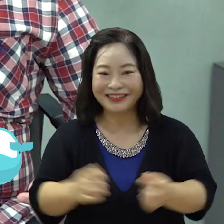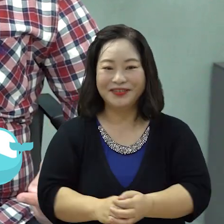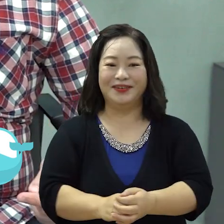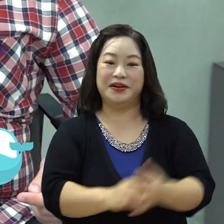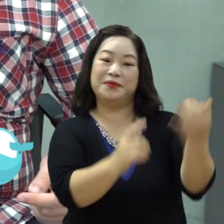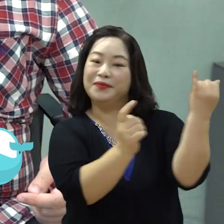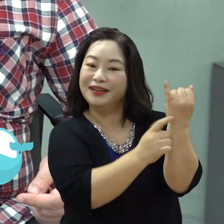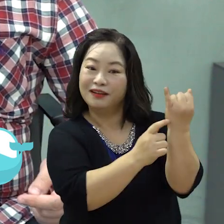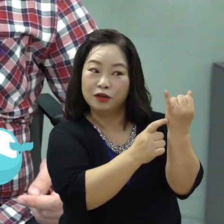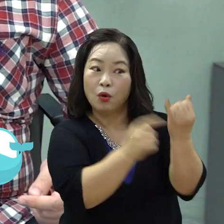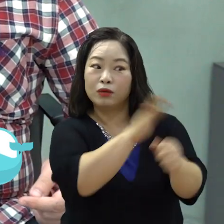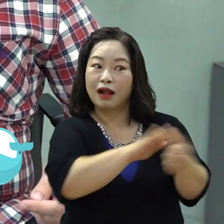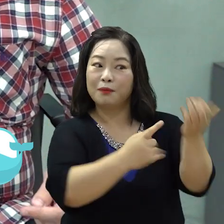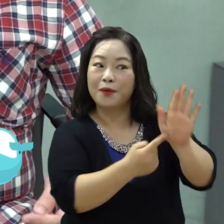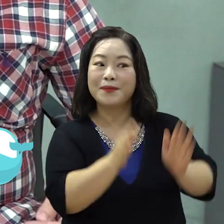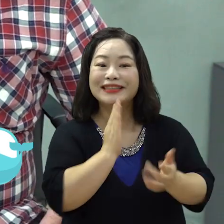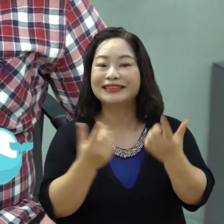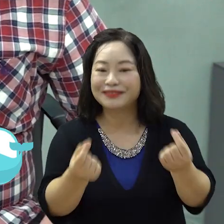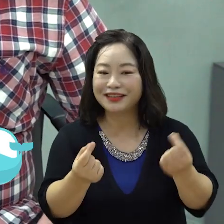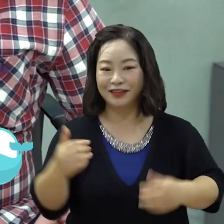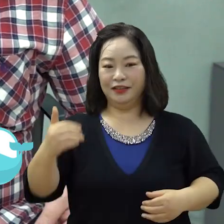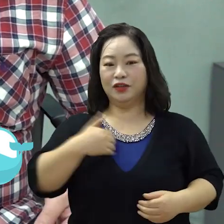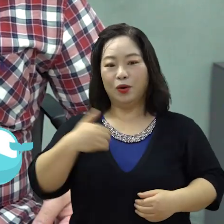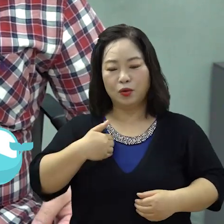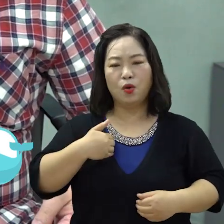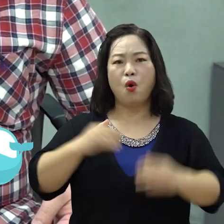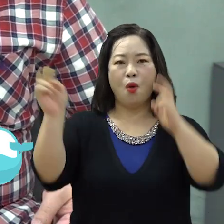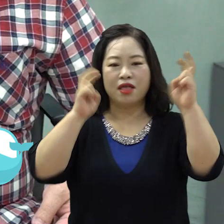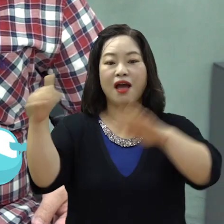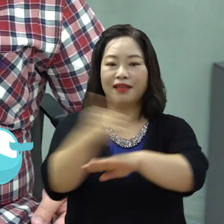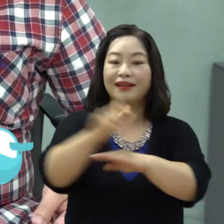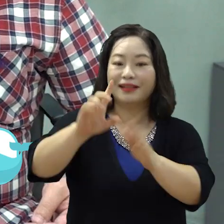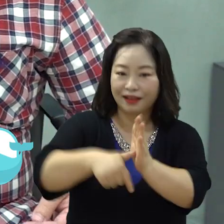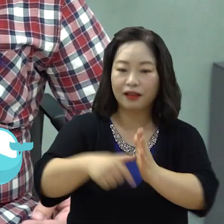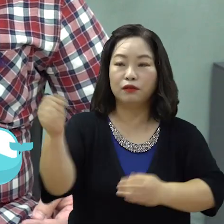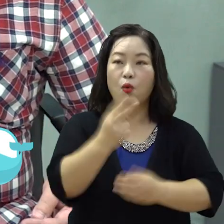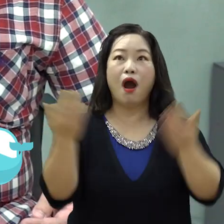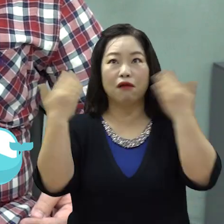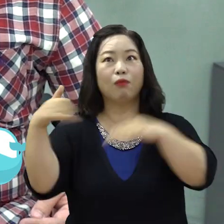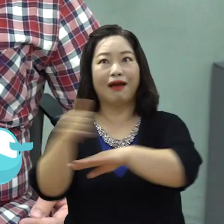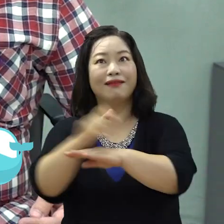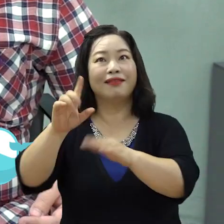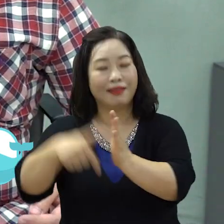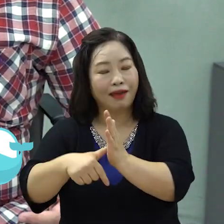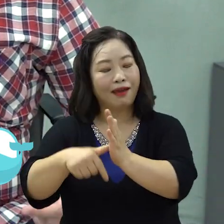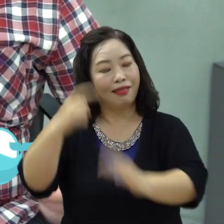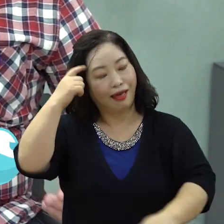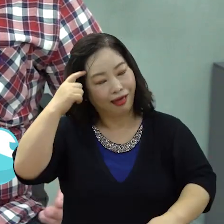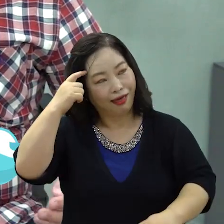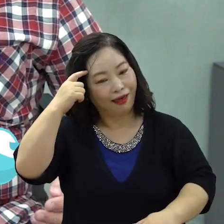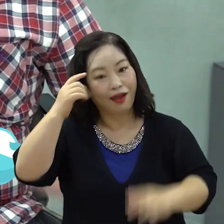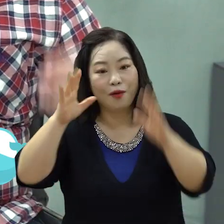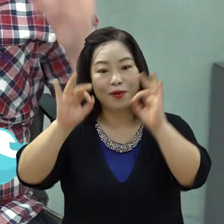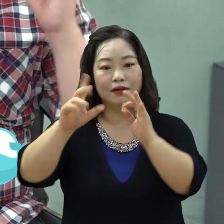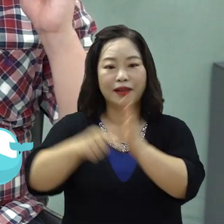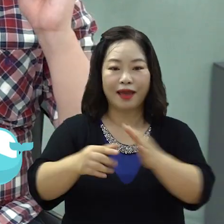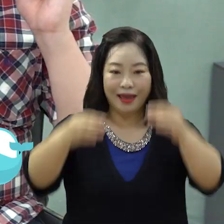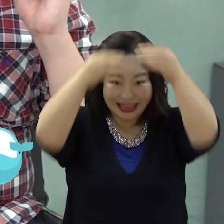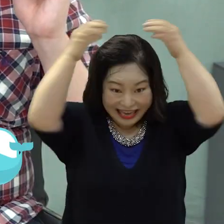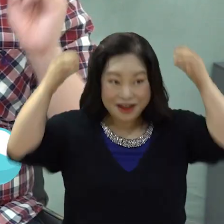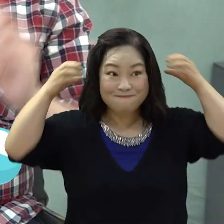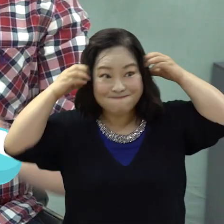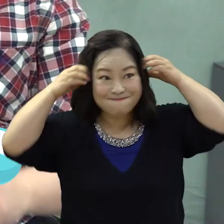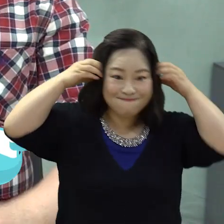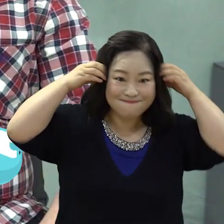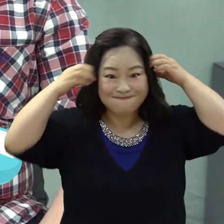우영우 변호사도 잘 묘사가 됐지만 저도 지금 통근이나 통학이나 이런 거 할 때 이어폰을 끄고